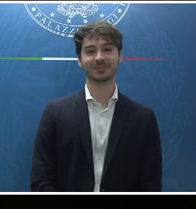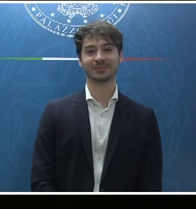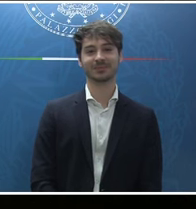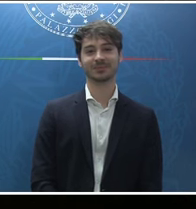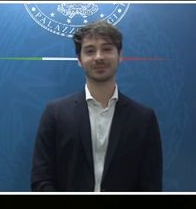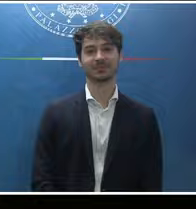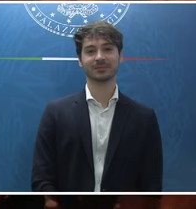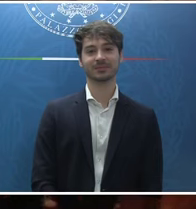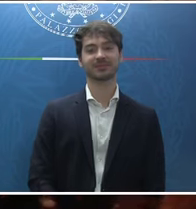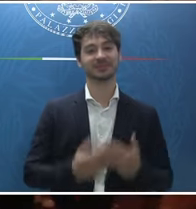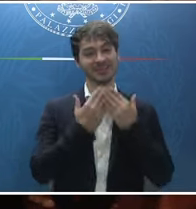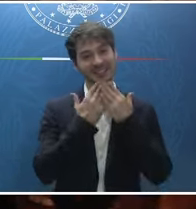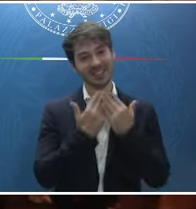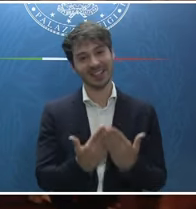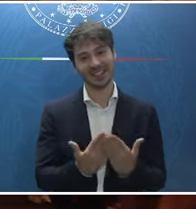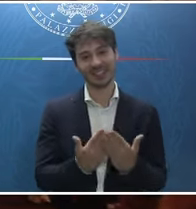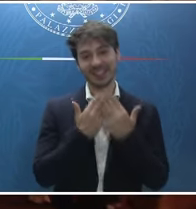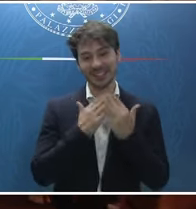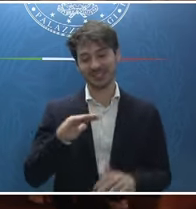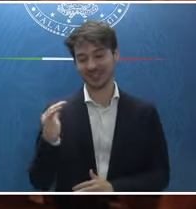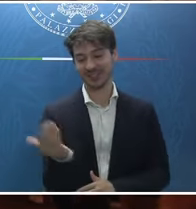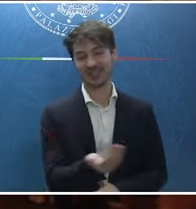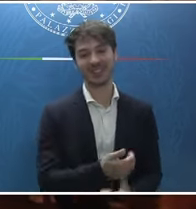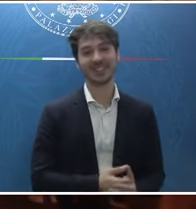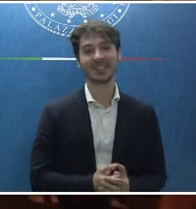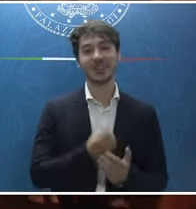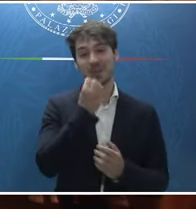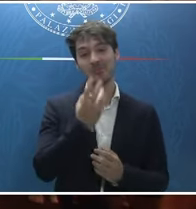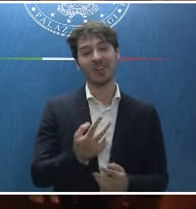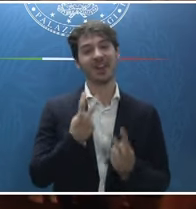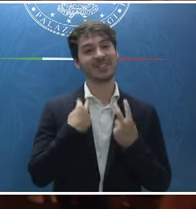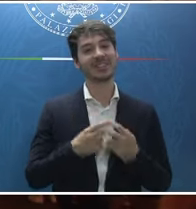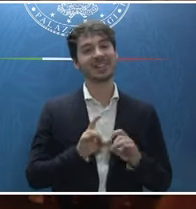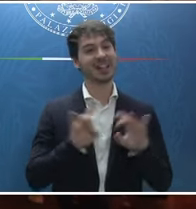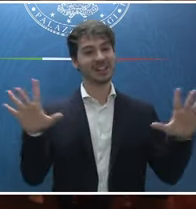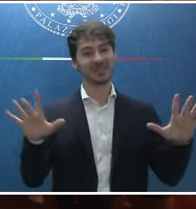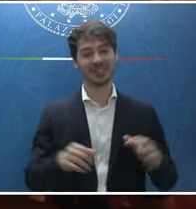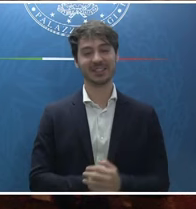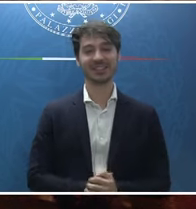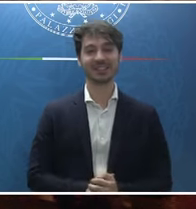Grazie, grazie a tutti e buona vita libera.